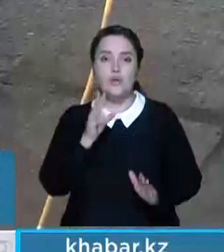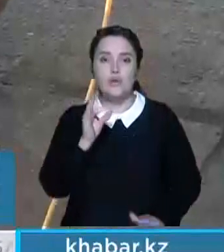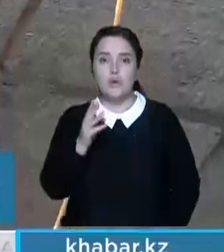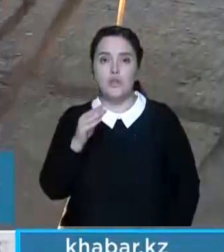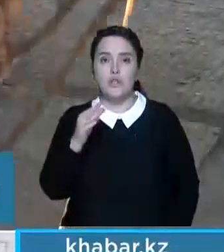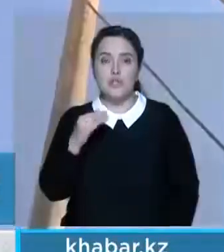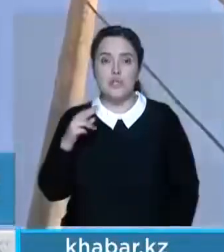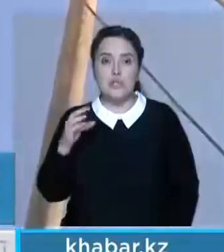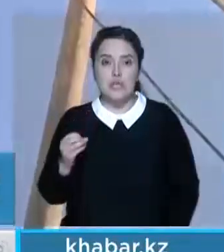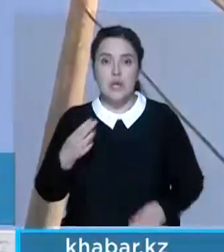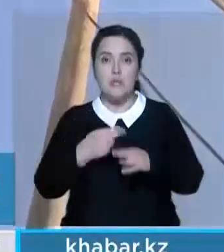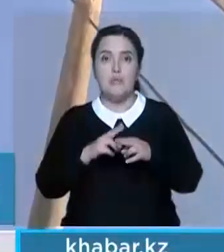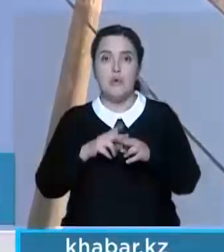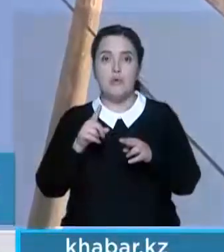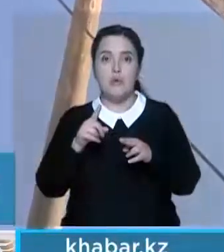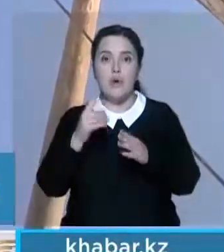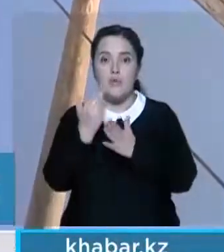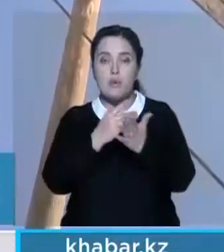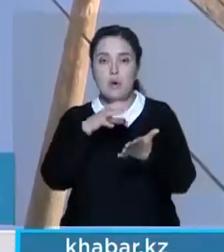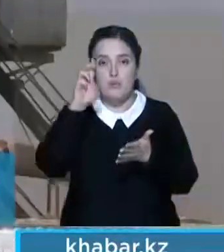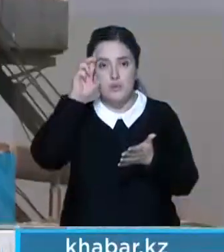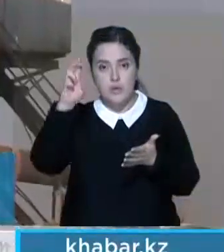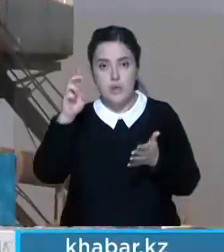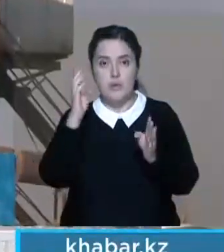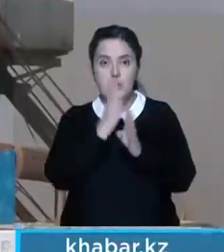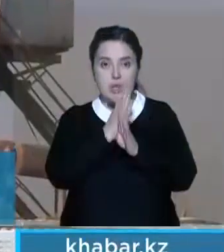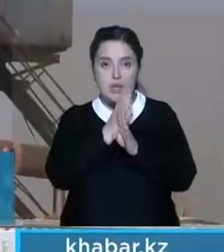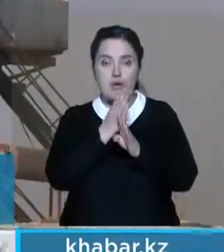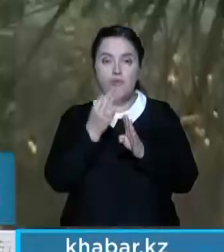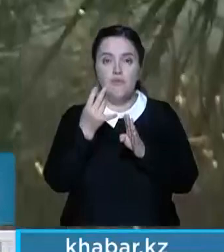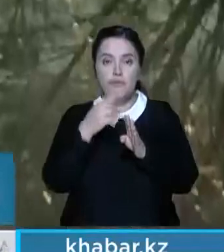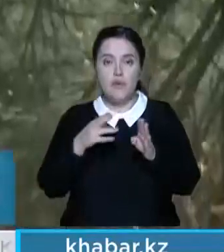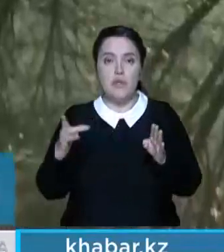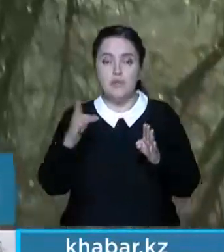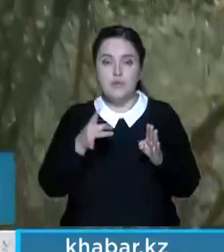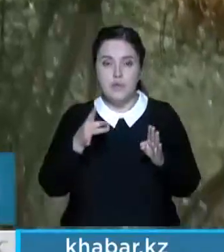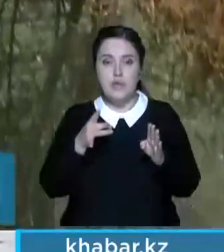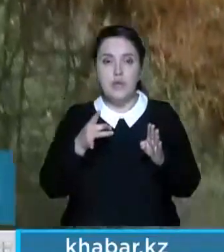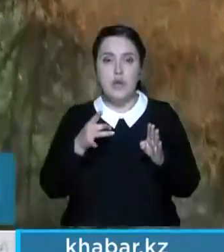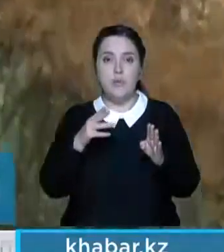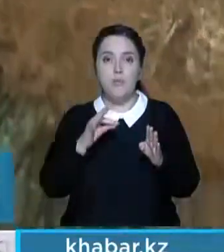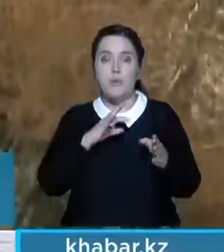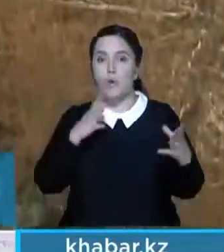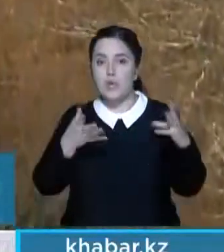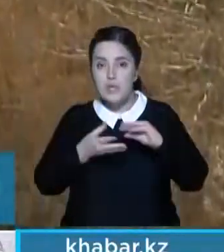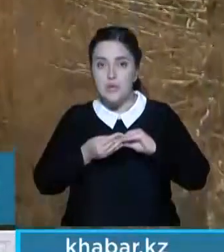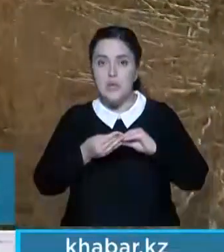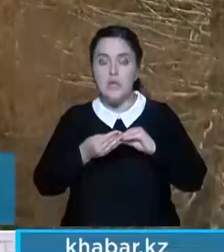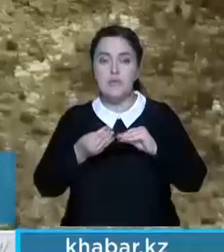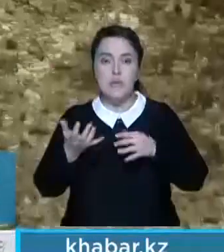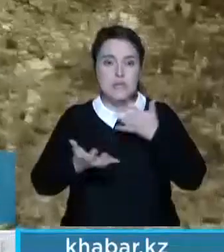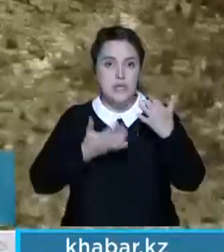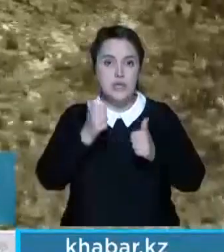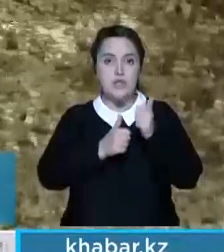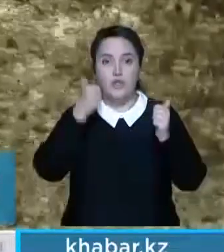кде которое к слову включено в перечень объектов государственного природно-заповедного фонда республиканского значения по результатам